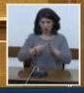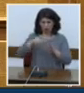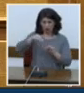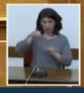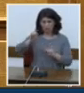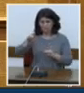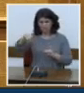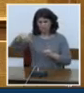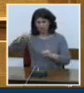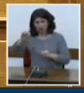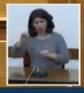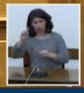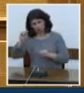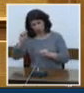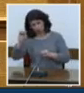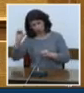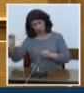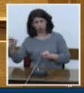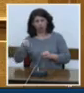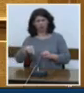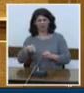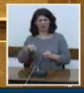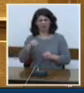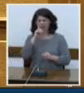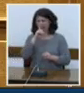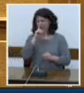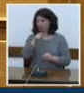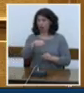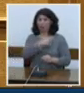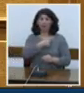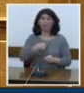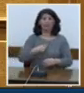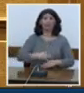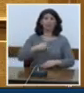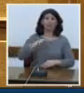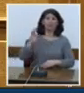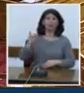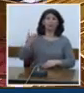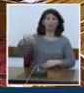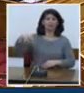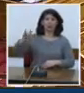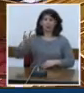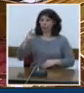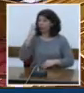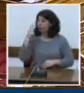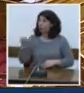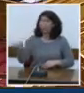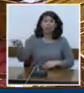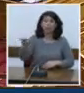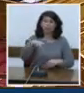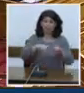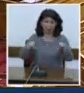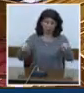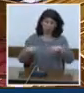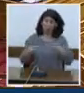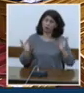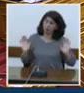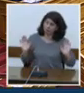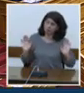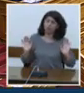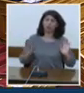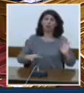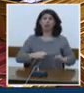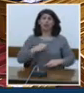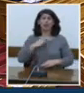φιάσκο. Γιατί όπως λέει ο διευθυντής του κύριου Φίλη, δεν τον βλέπω σήμερα στην αίθουσα, ο κύριος